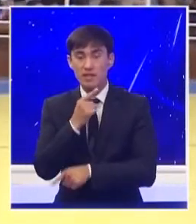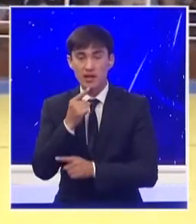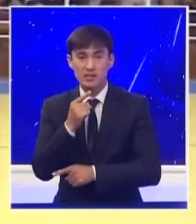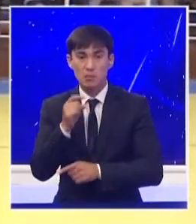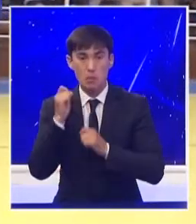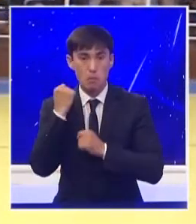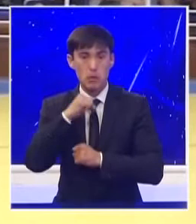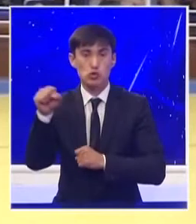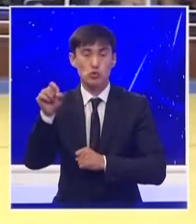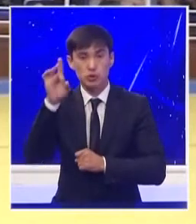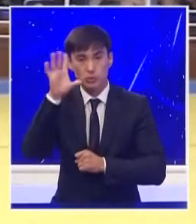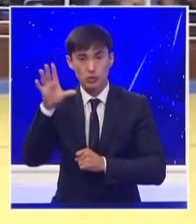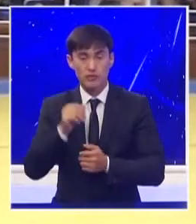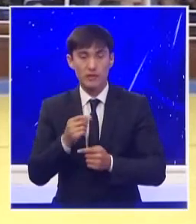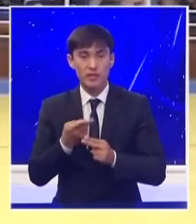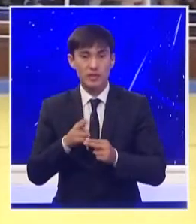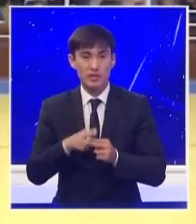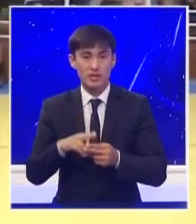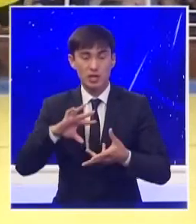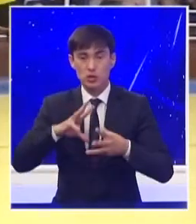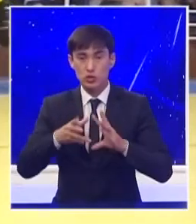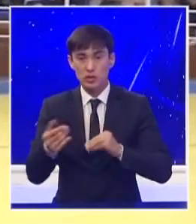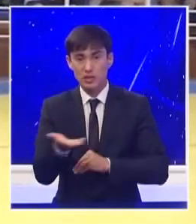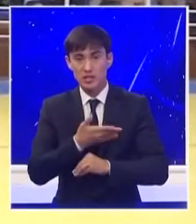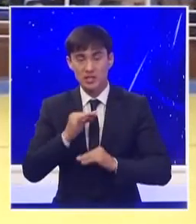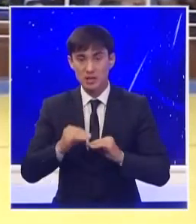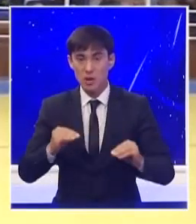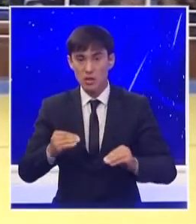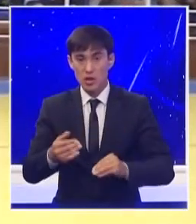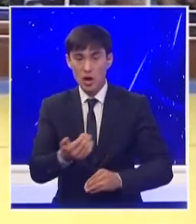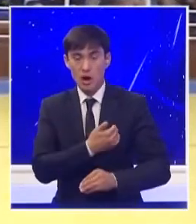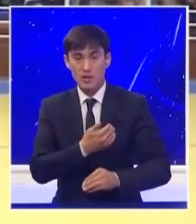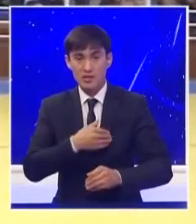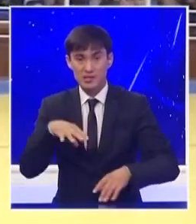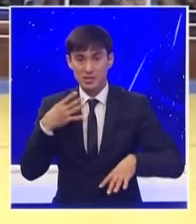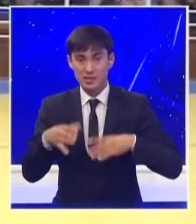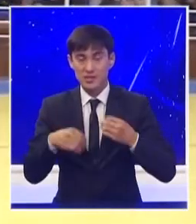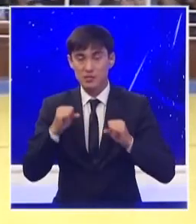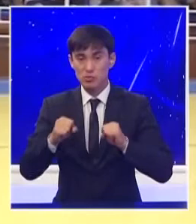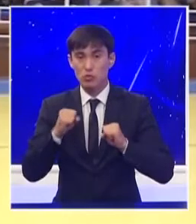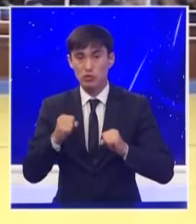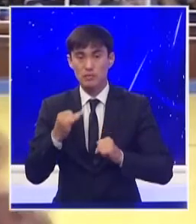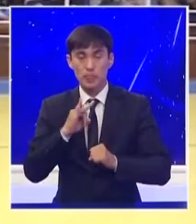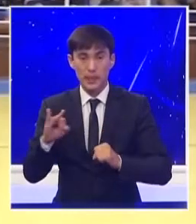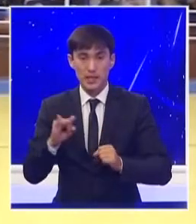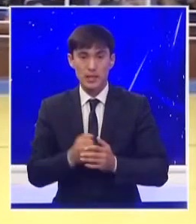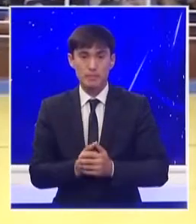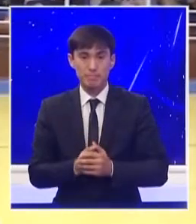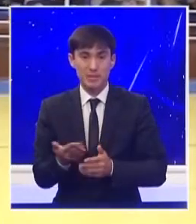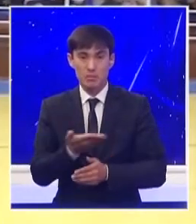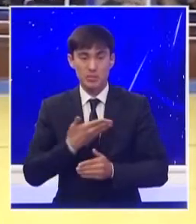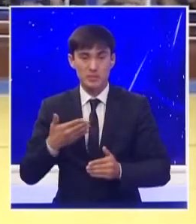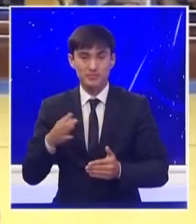чемпионов. И на основе этих результатов наши ребята очень хотят заняться этим видом спорта. И мы